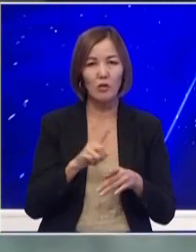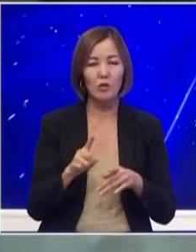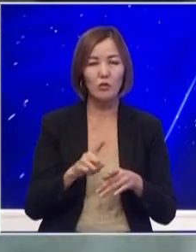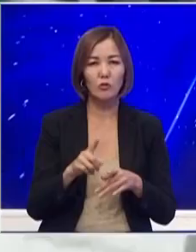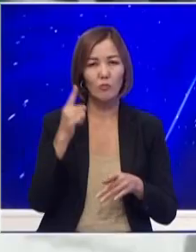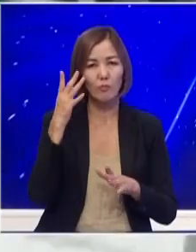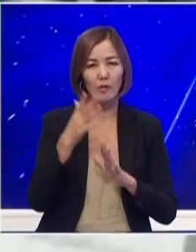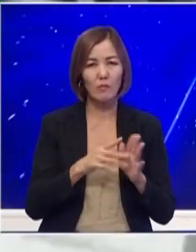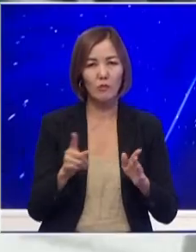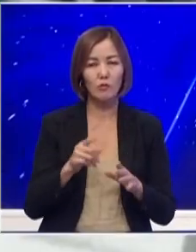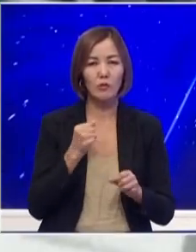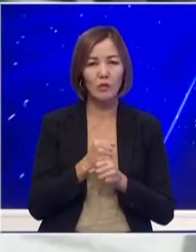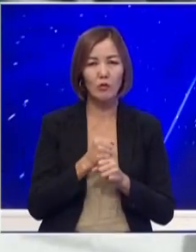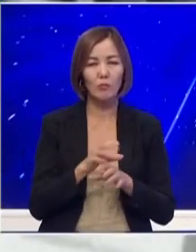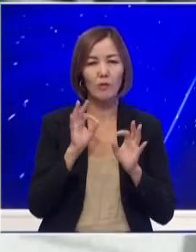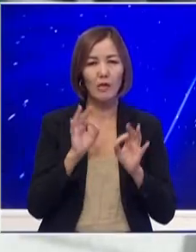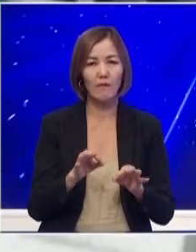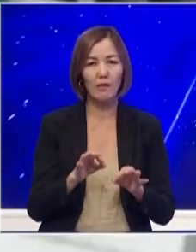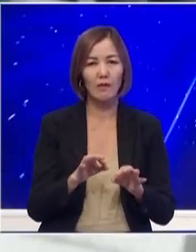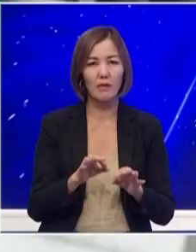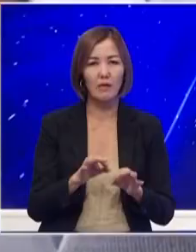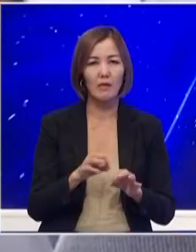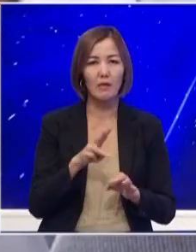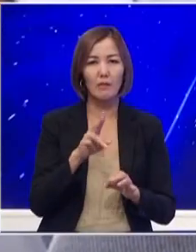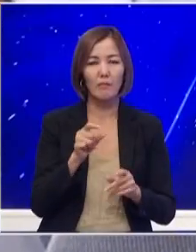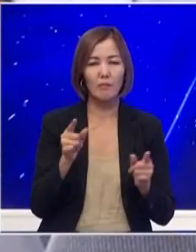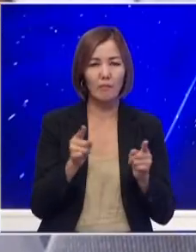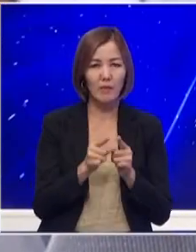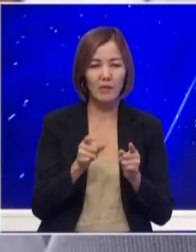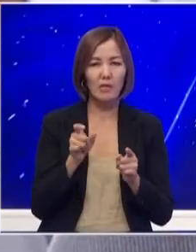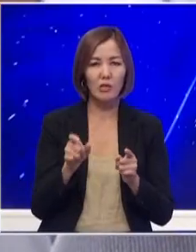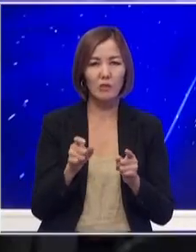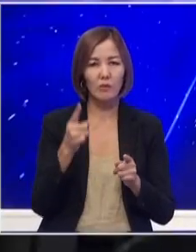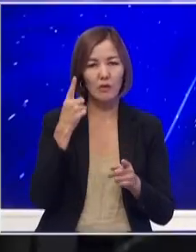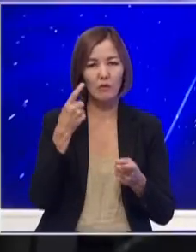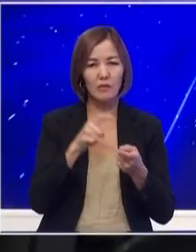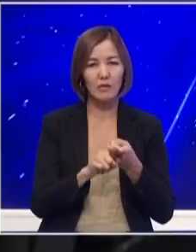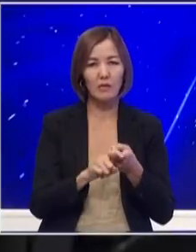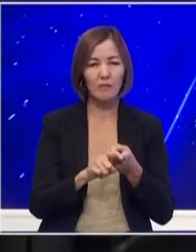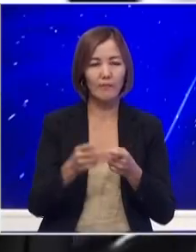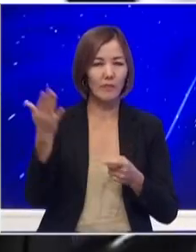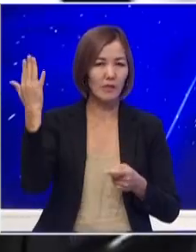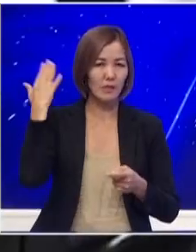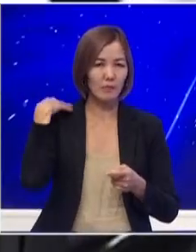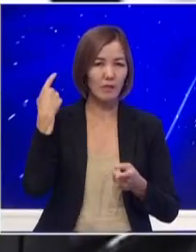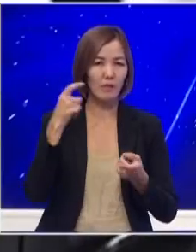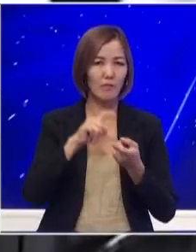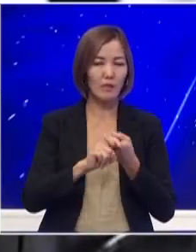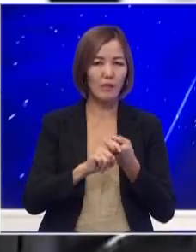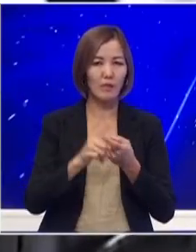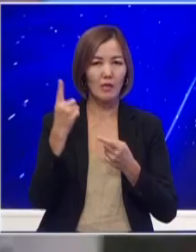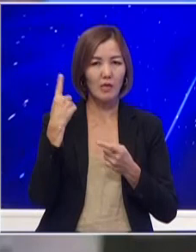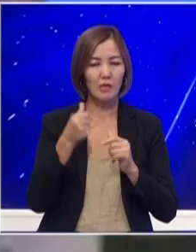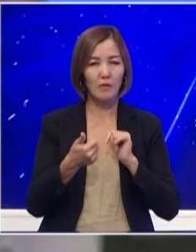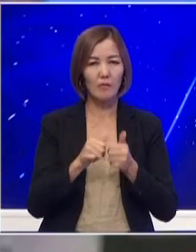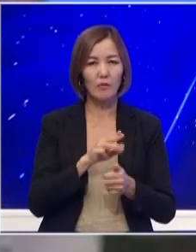они понимали, что все это делают правильно. Микрочипы соединяют головной мозг мужчины со спинным, а искусственный интеллект превращает